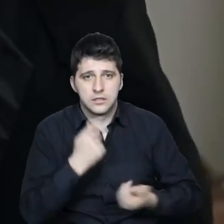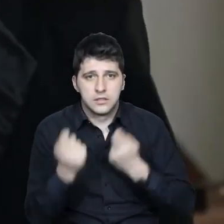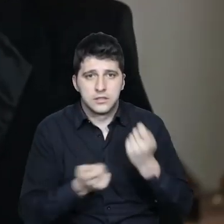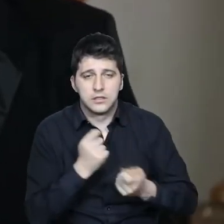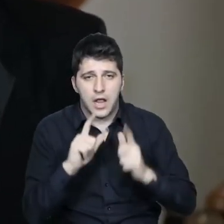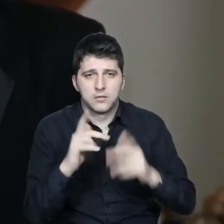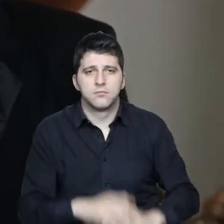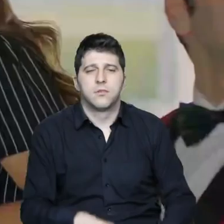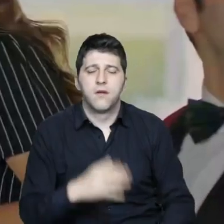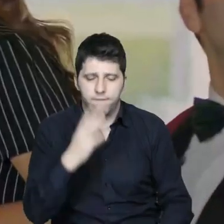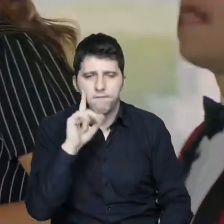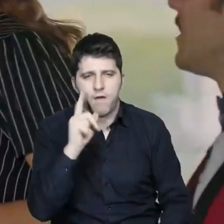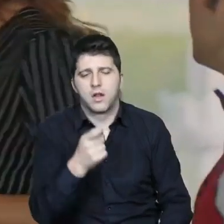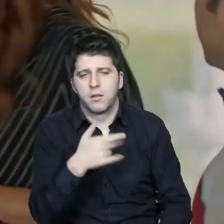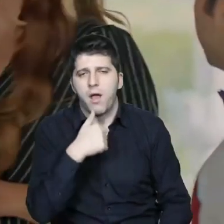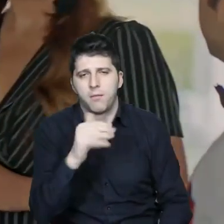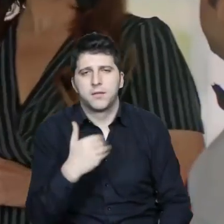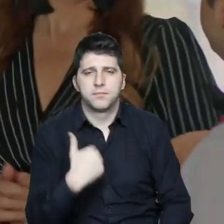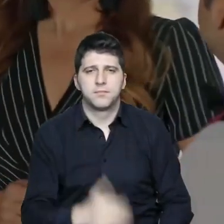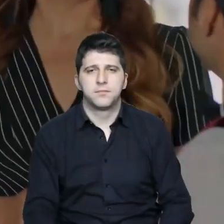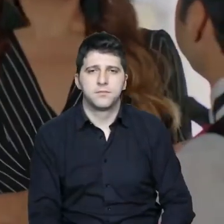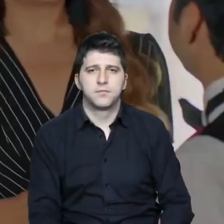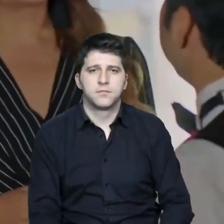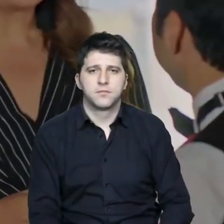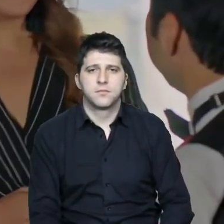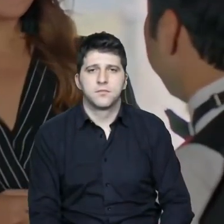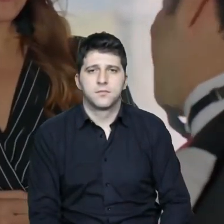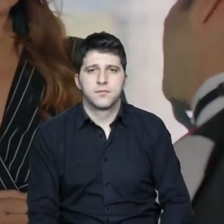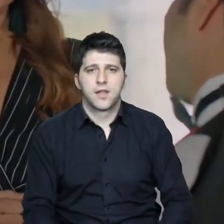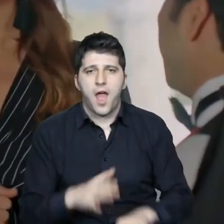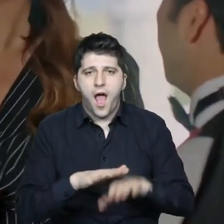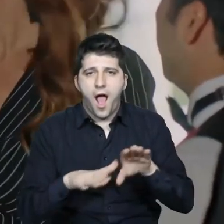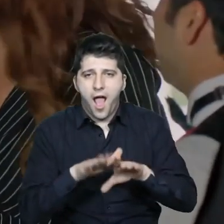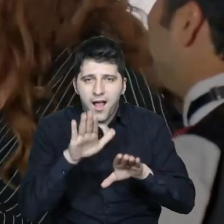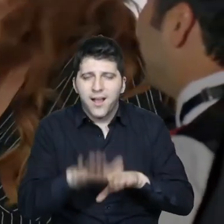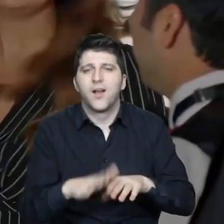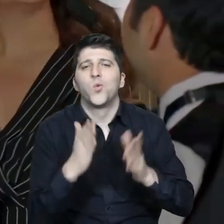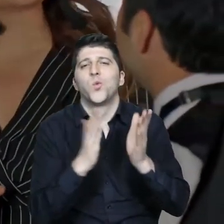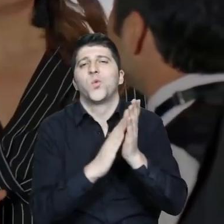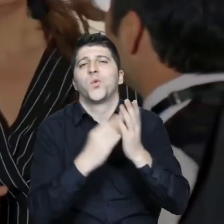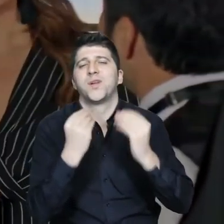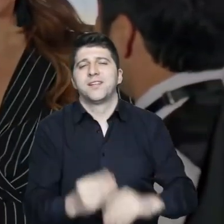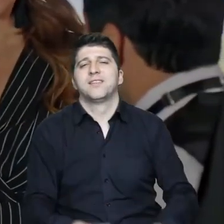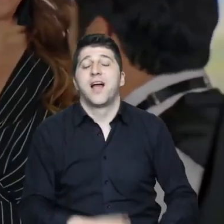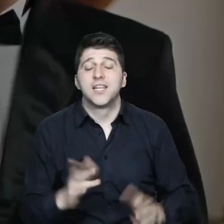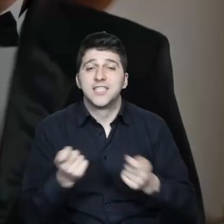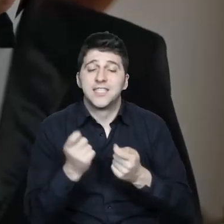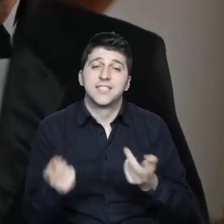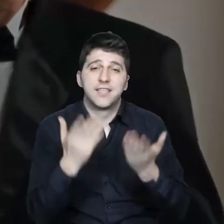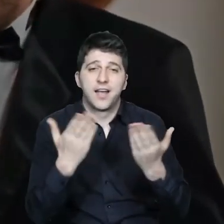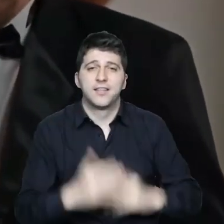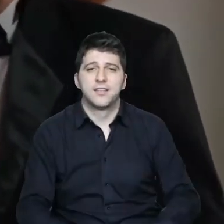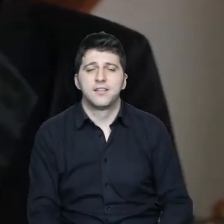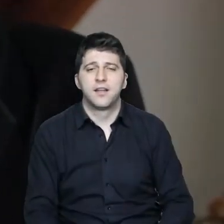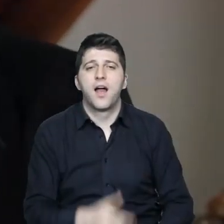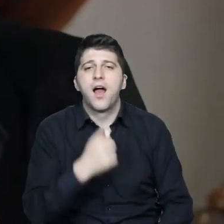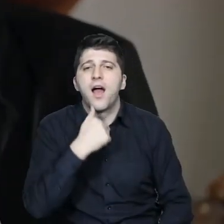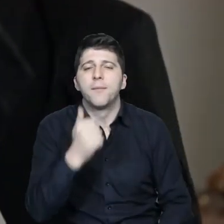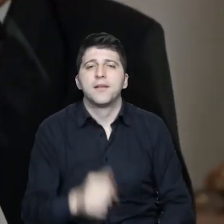olma. Farkındayım abime söyleyeyim. Ayağınız uğurlu geldi. Hadi o zaman iş başına.